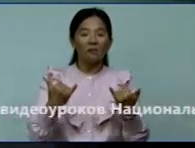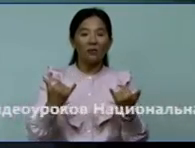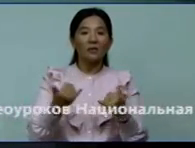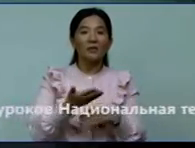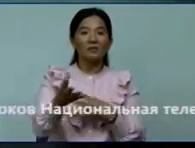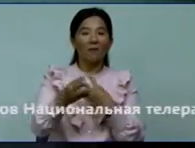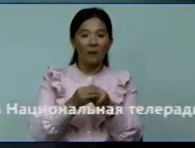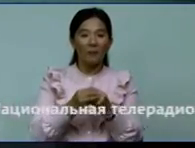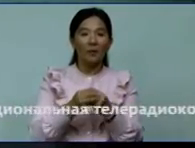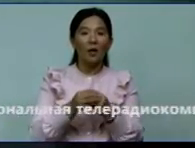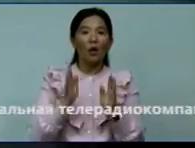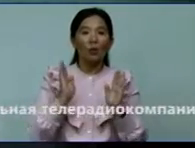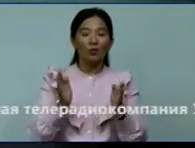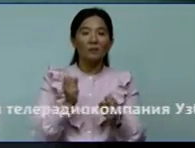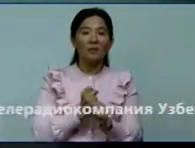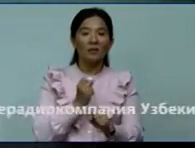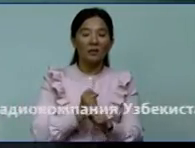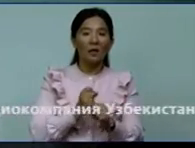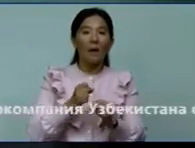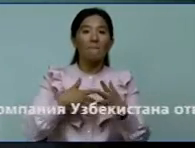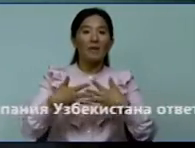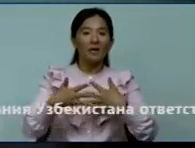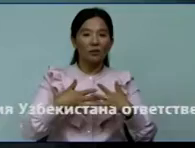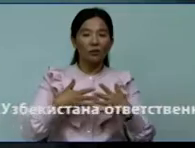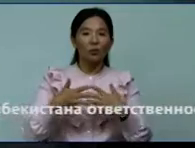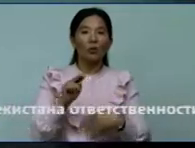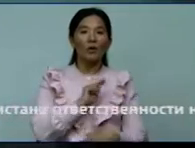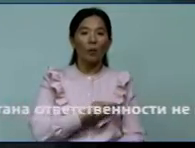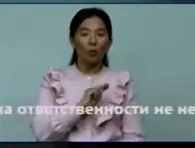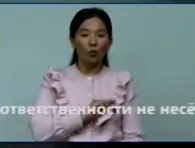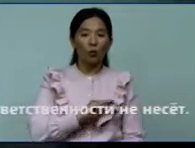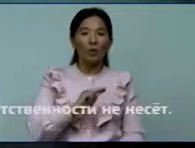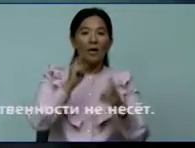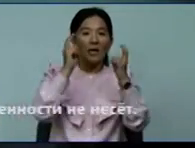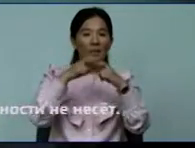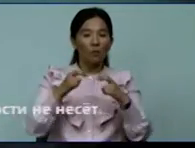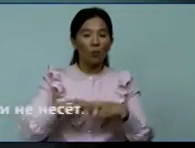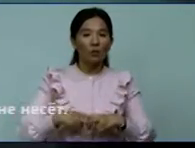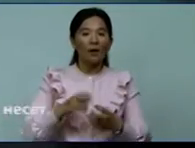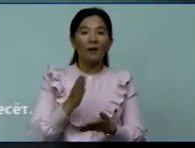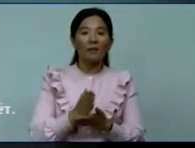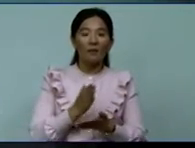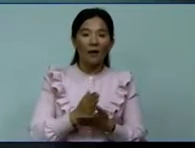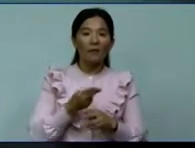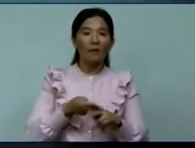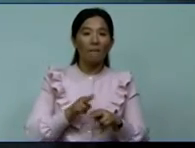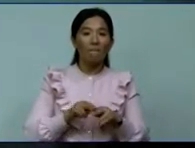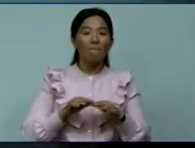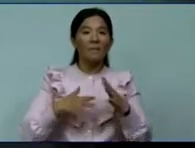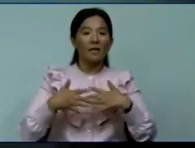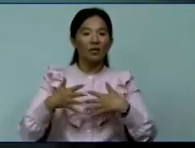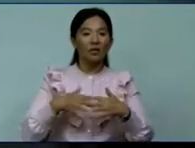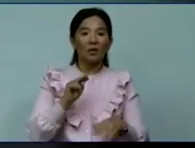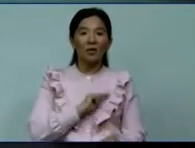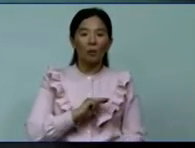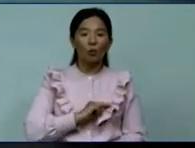вами будем делать практическую работу. Рассмотрим. Данная практическая работа у